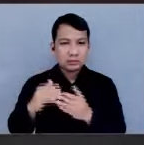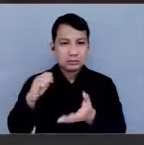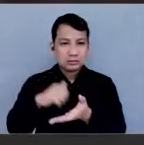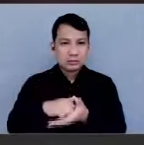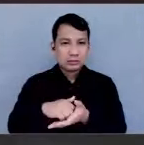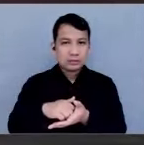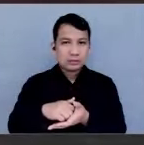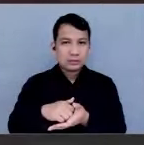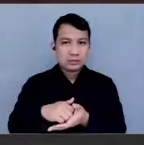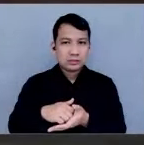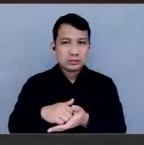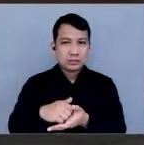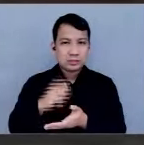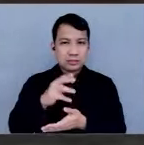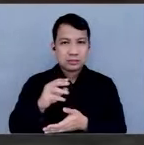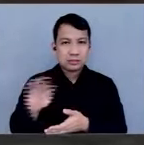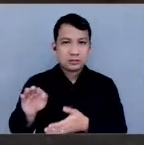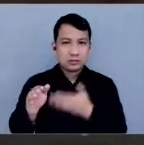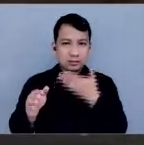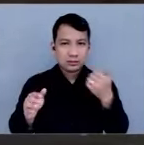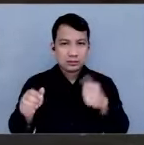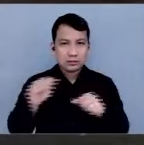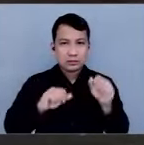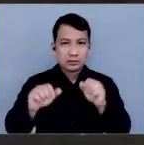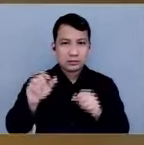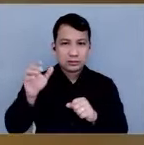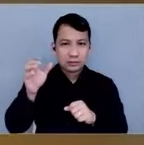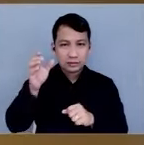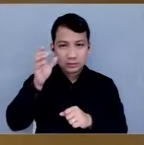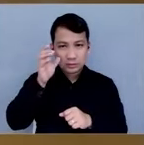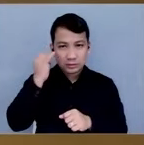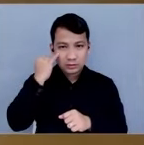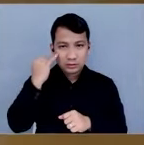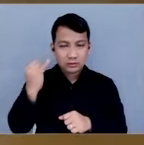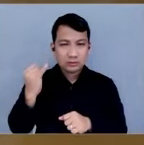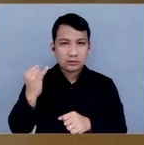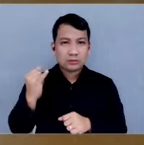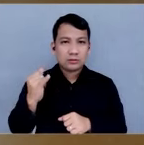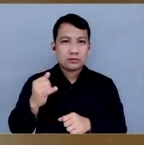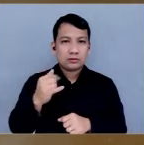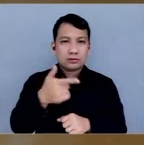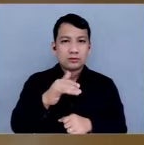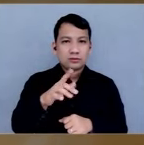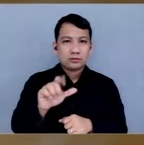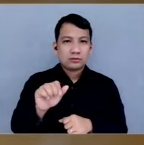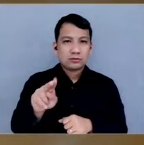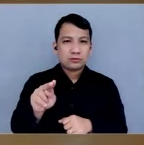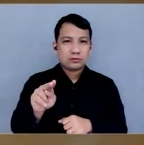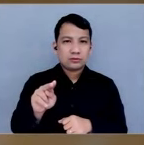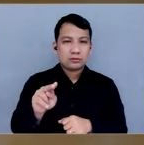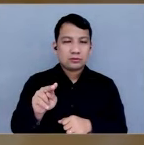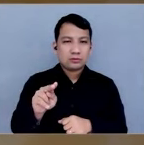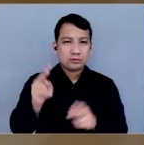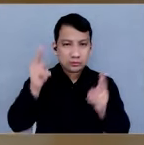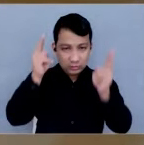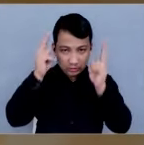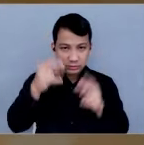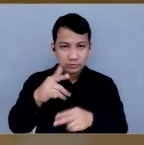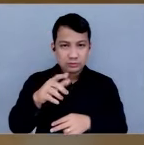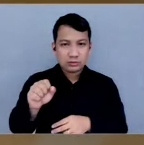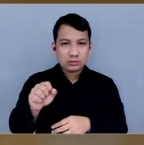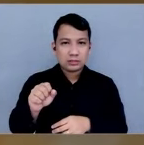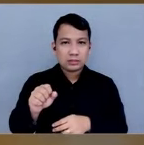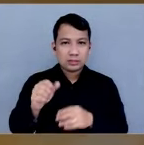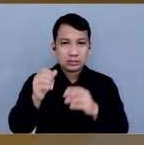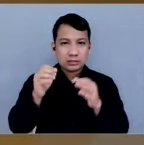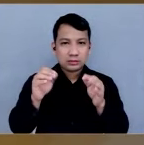MMFF Best actor Cedric Juan na gulay lang manong na tungkol sa marijuana